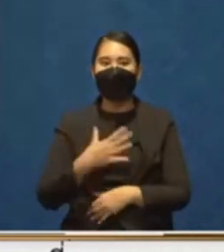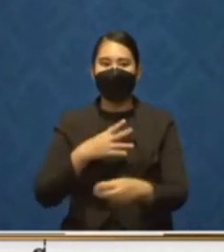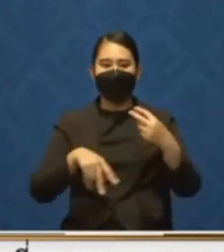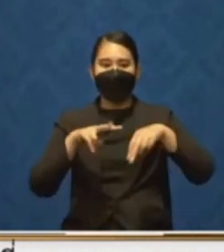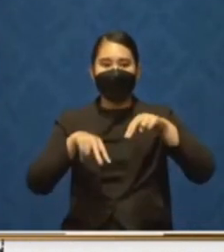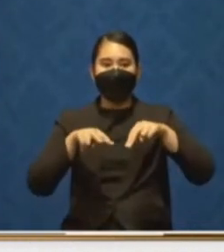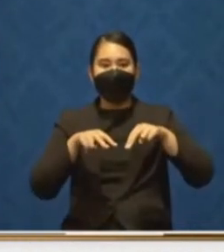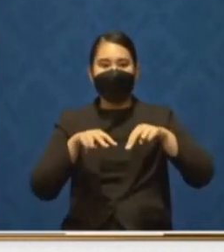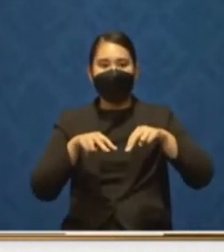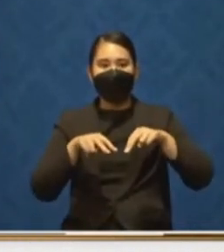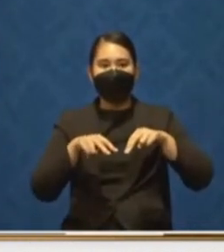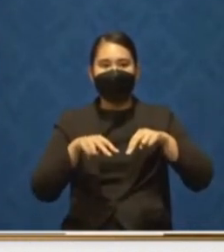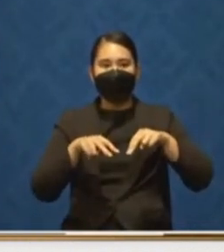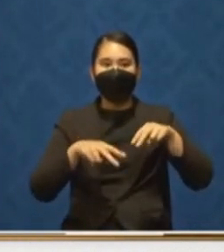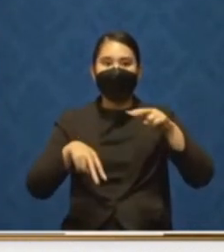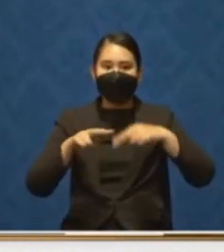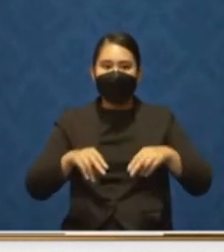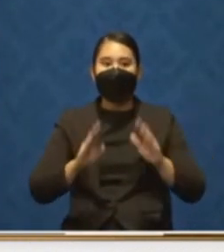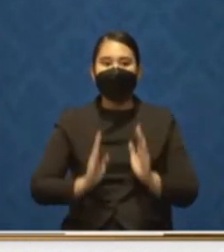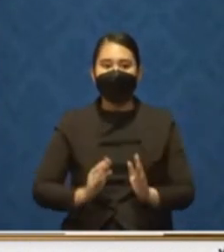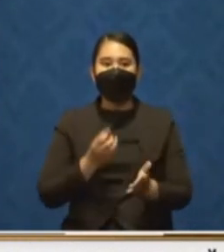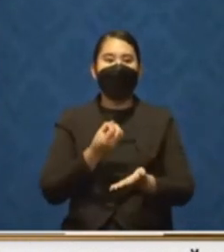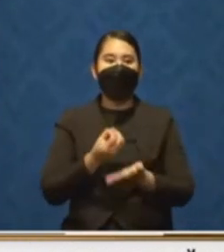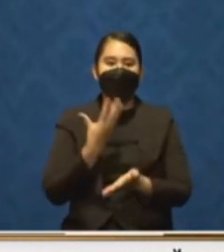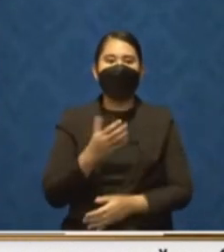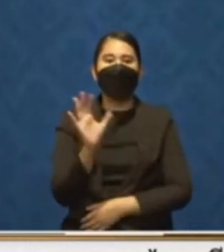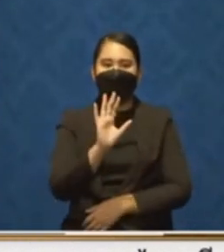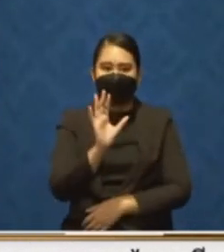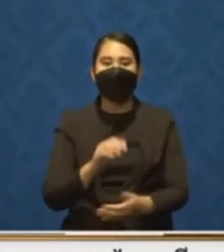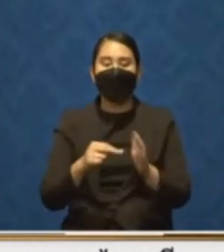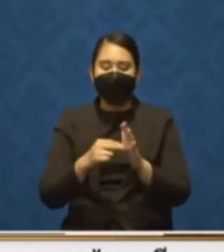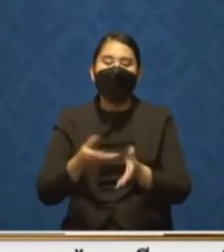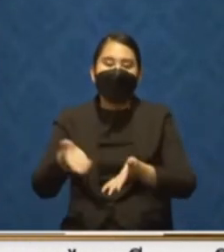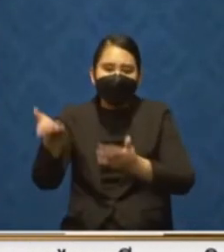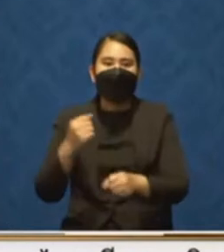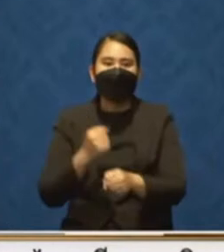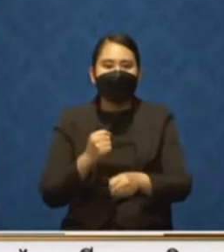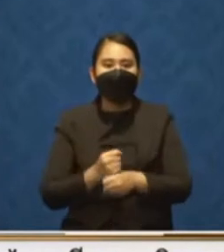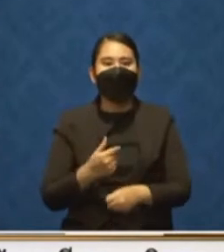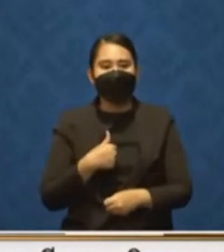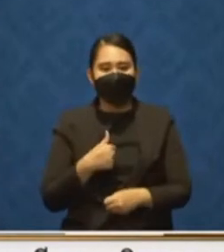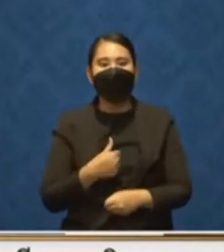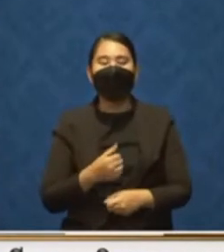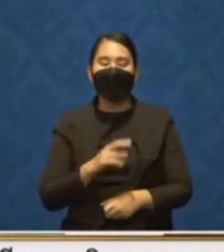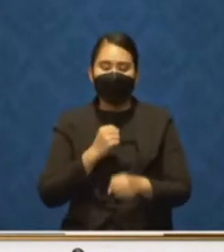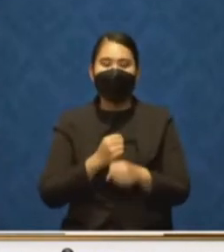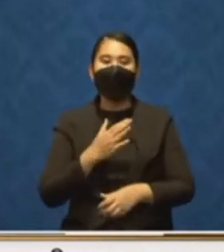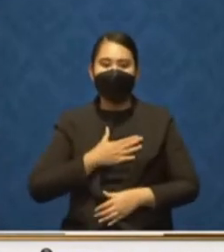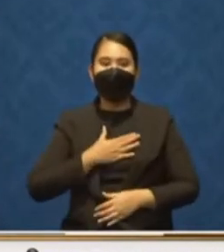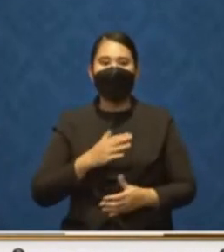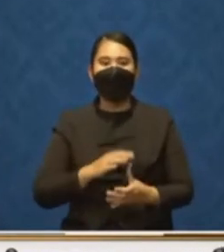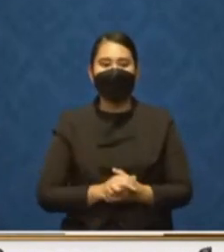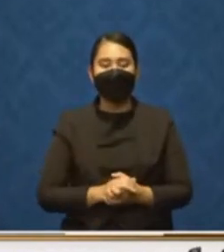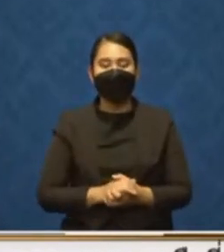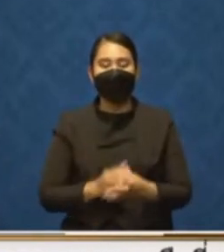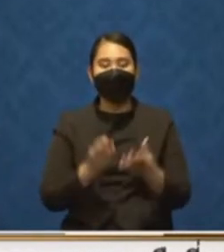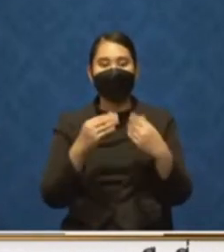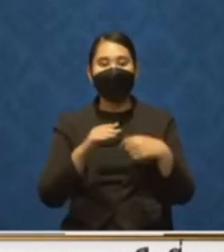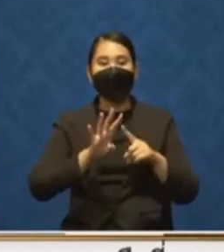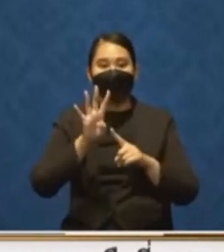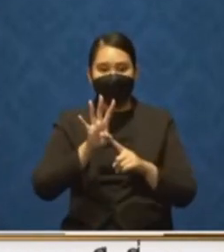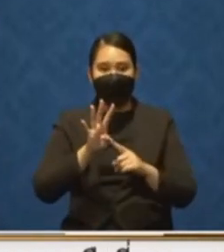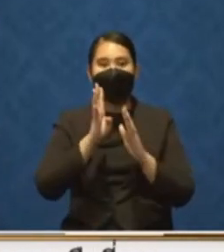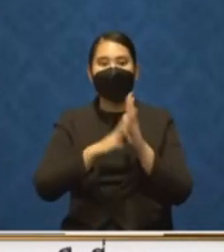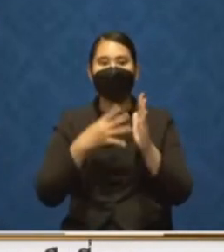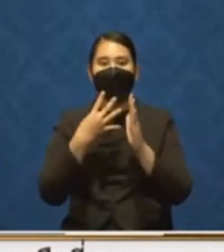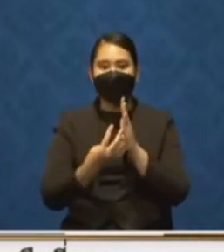เอ่อเจ้าชู้หัวไหล่ใหญ่ตั้งแต่เขาก็จะประกอบของเขาผมก็ให้เป็นรถคันตรงนี้นะเฮ้ยสีมาตรการเพื่อดึงดูดชาว